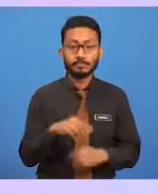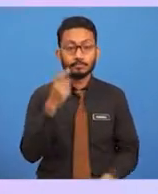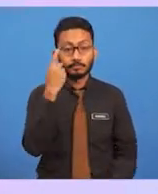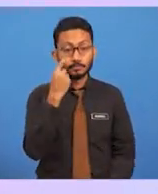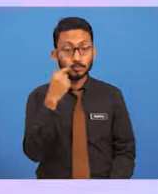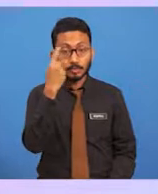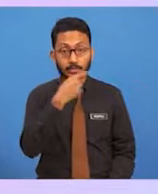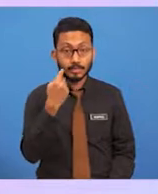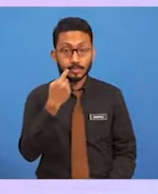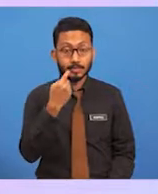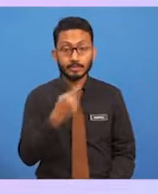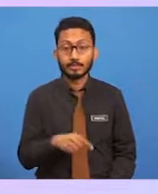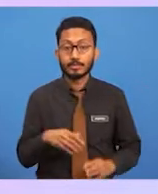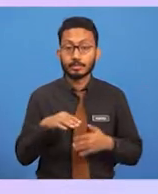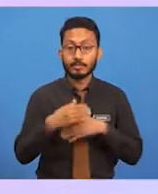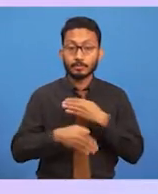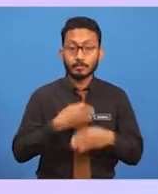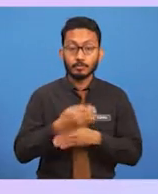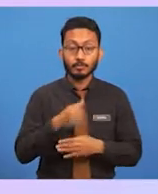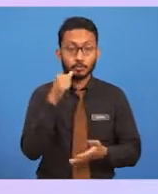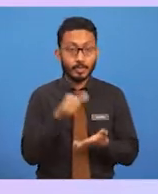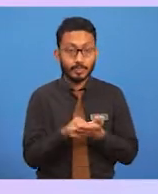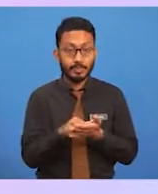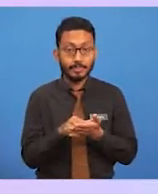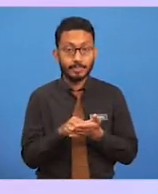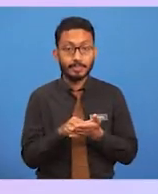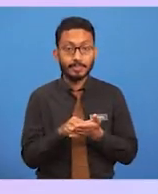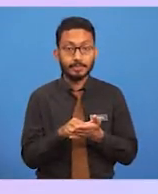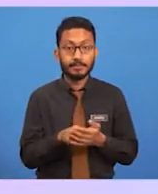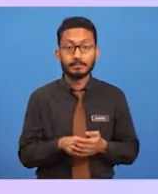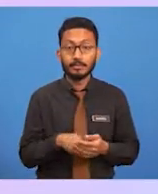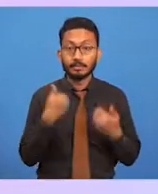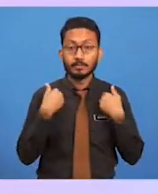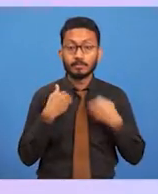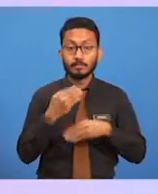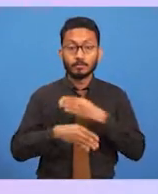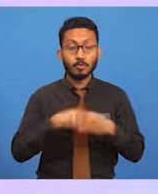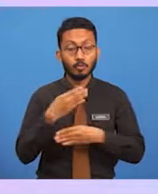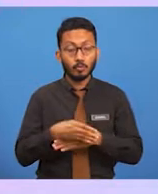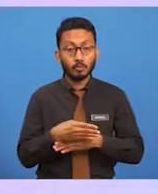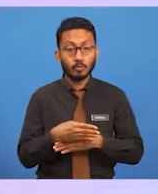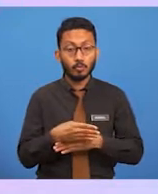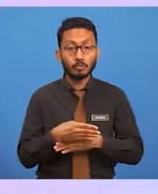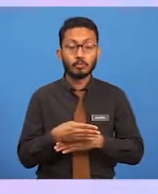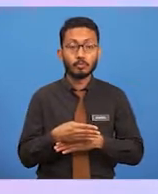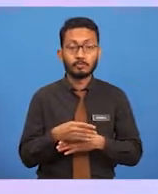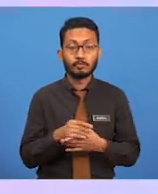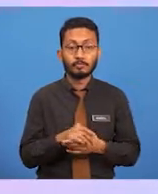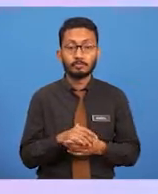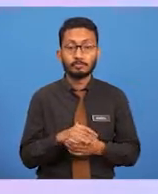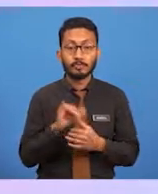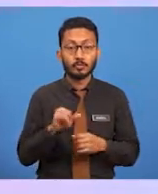Sampul surat berfungsi sebagai pembalut atau pembungkus dokumen secara sistematik.